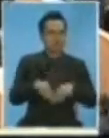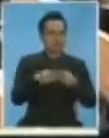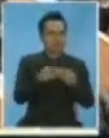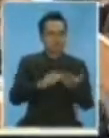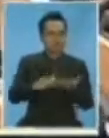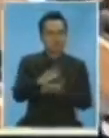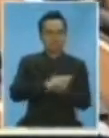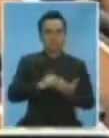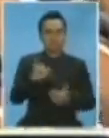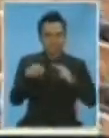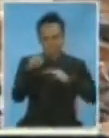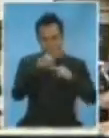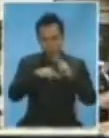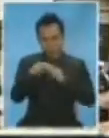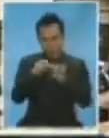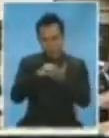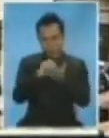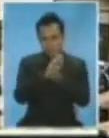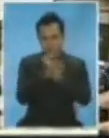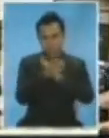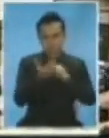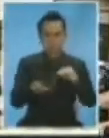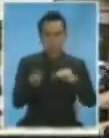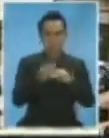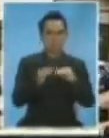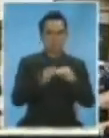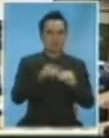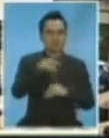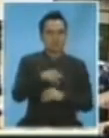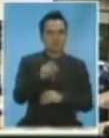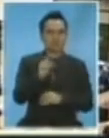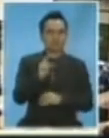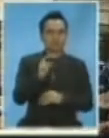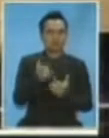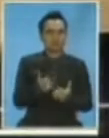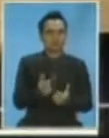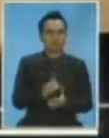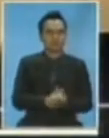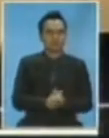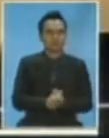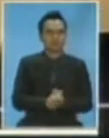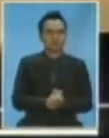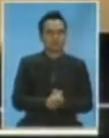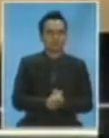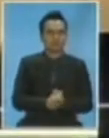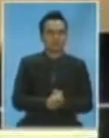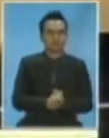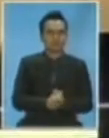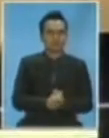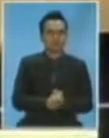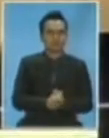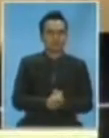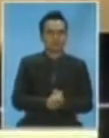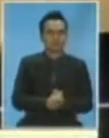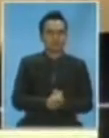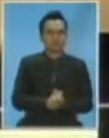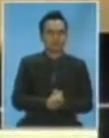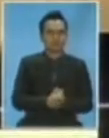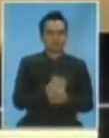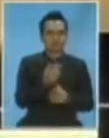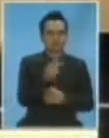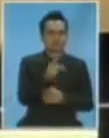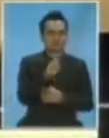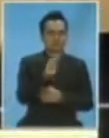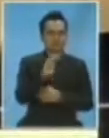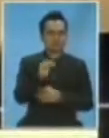ที่คุณสมศักดิ์ไม่ได้เดินทางมาแถลงปิดคดีค่ะซึ่งหลังการแถลงปิดคดีเสร็จสิ้นลงประธานสนช.ได้นัดประชุม